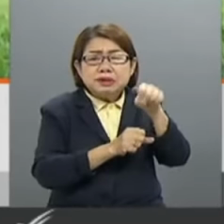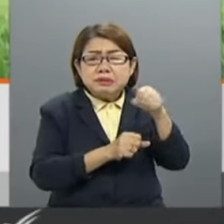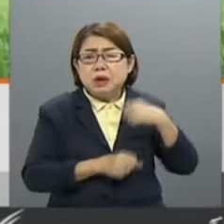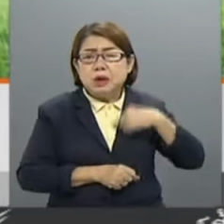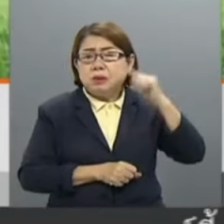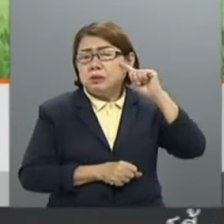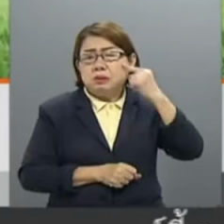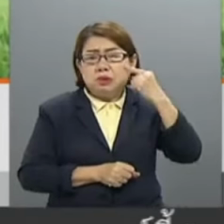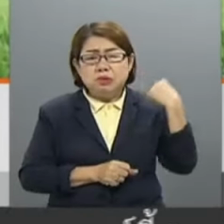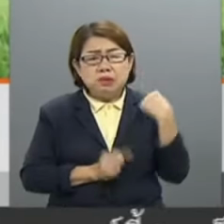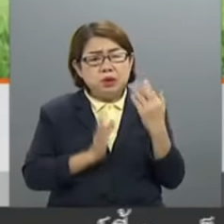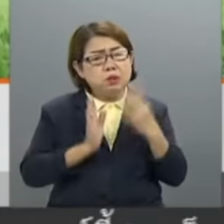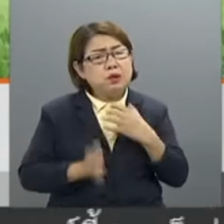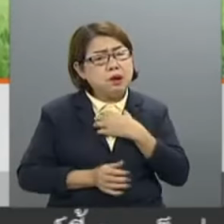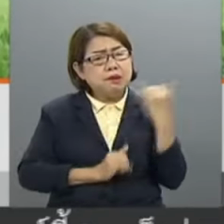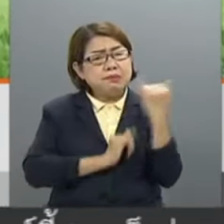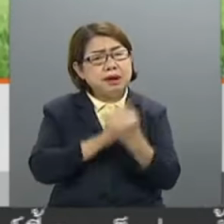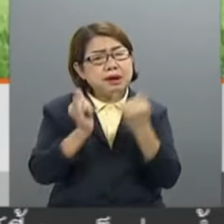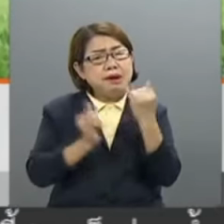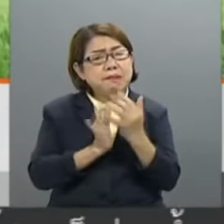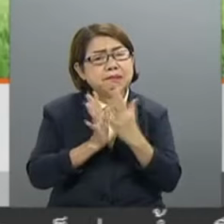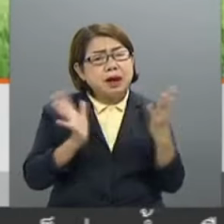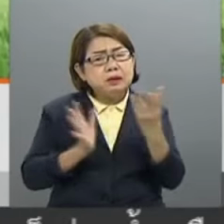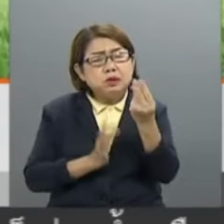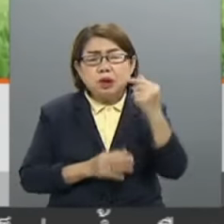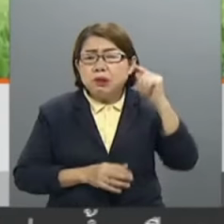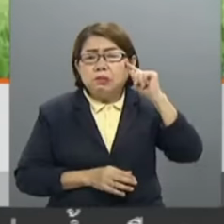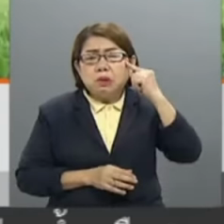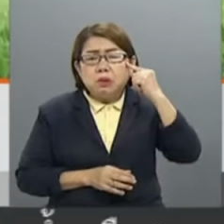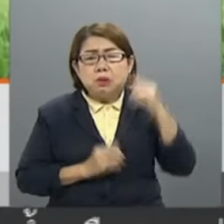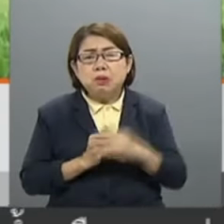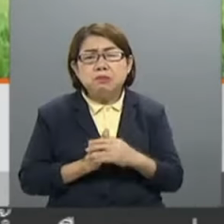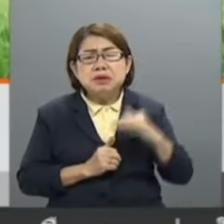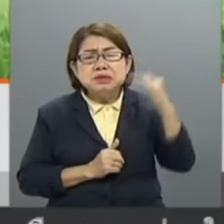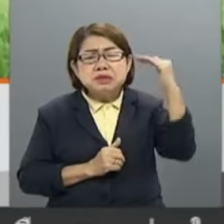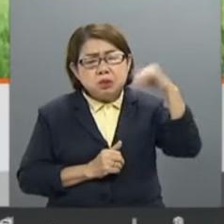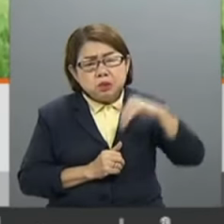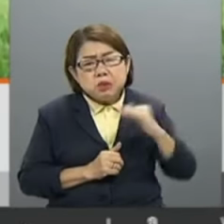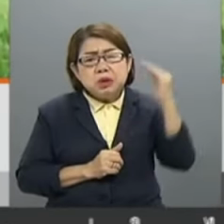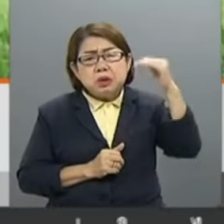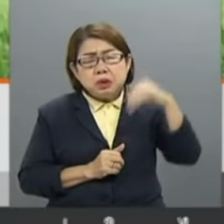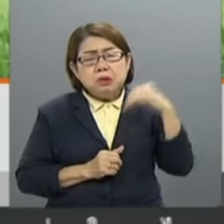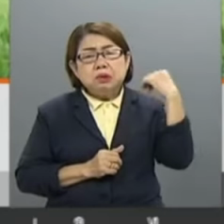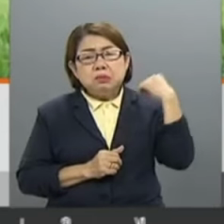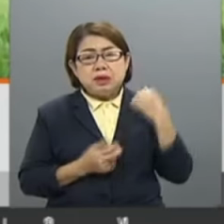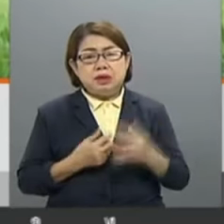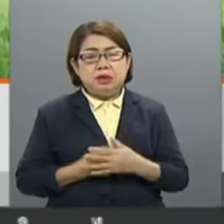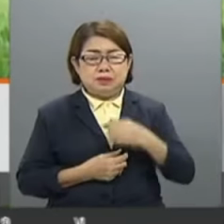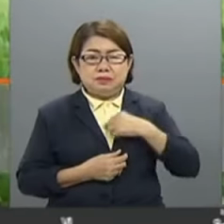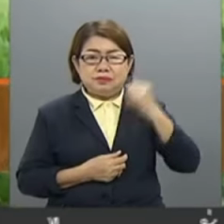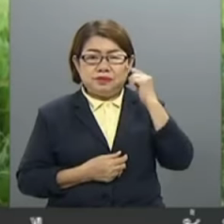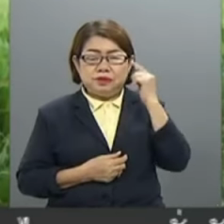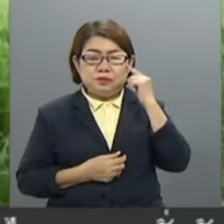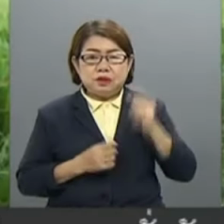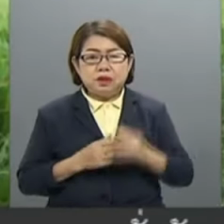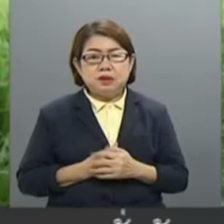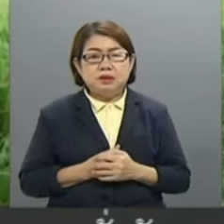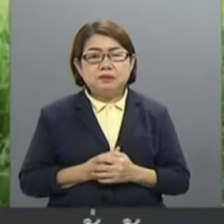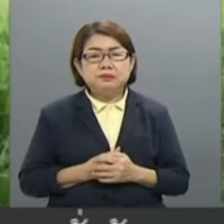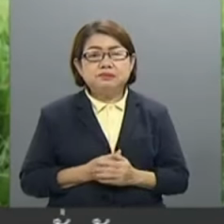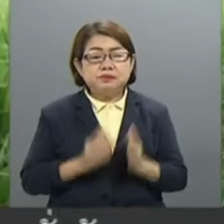ไหนมันก็ยังผุดอยู่เพราะฉะนั้นนันมองว่าแรงงานใน